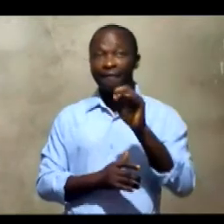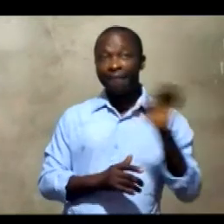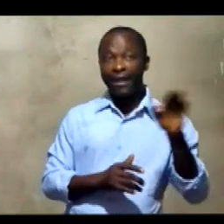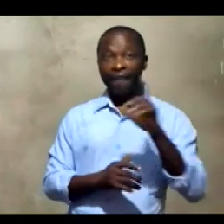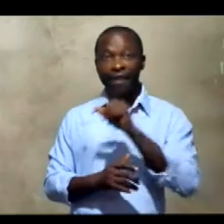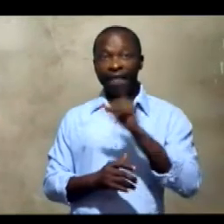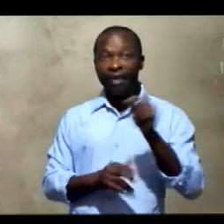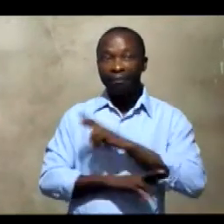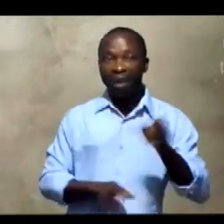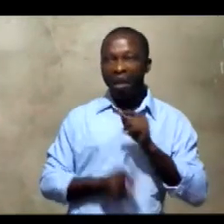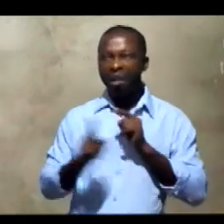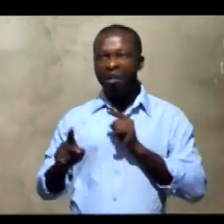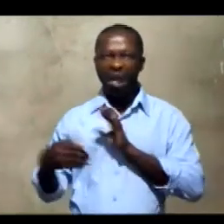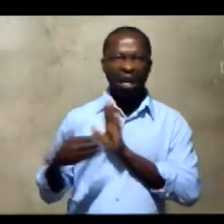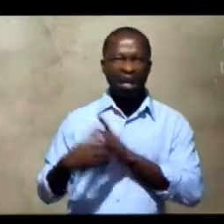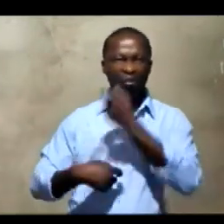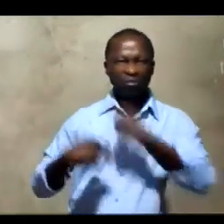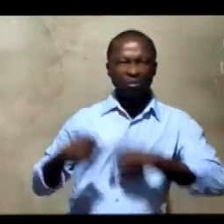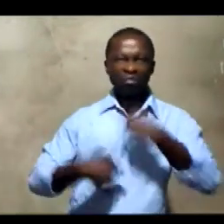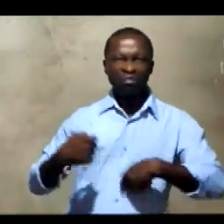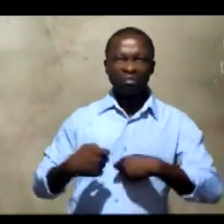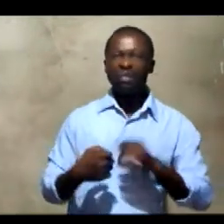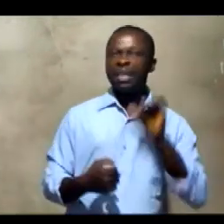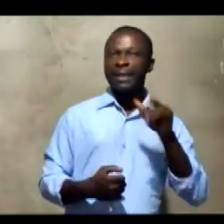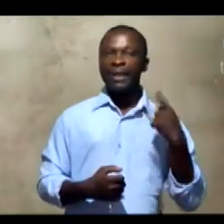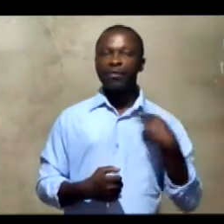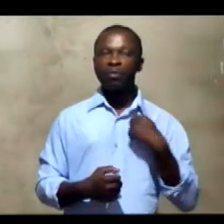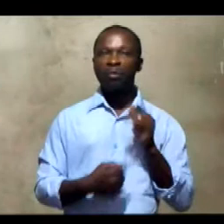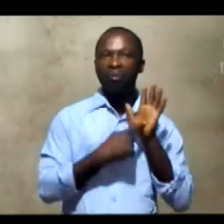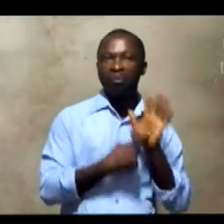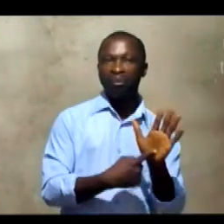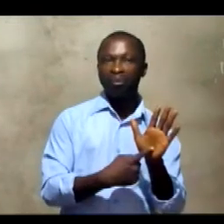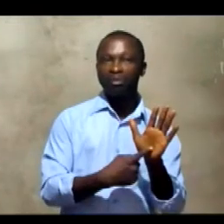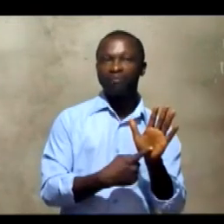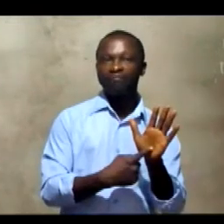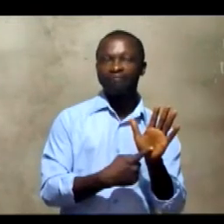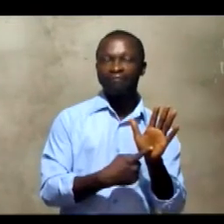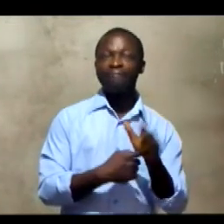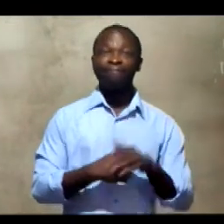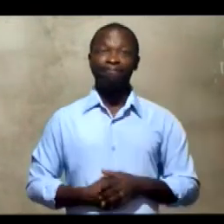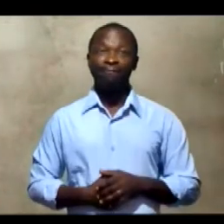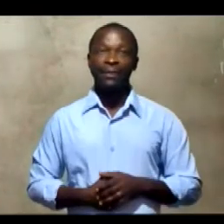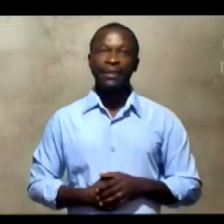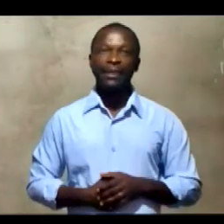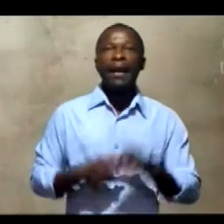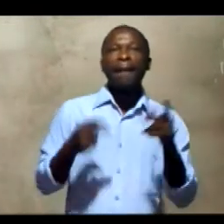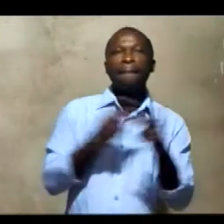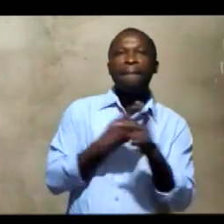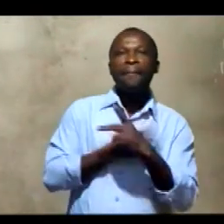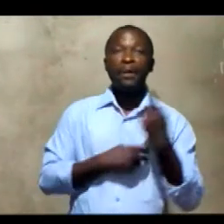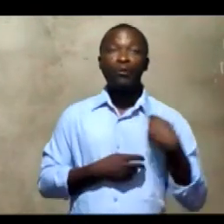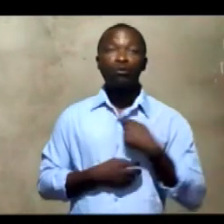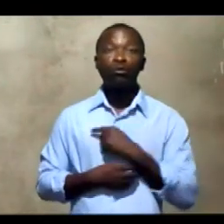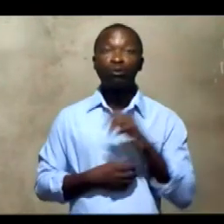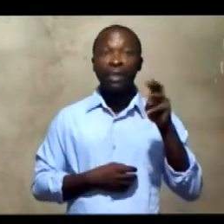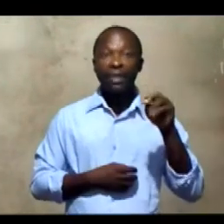les conséquences de cette décision peuvent s'avérer encore plus néfastes pour le SDF. Il serait